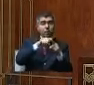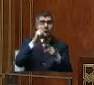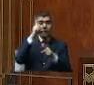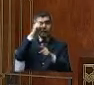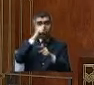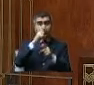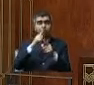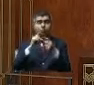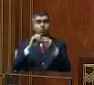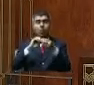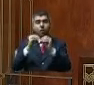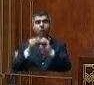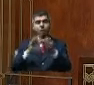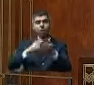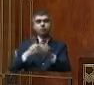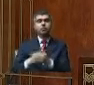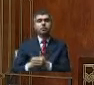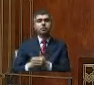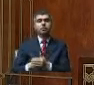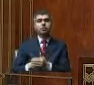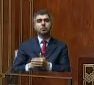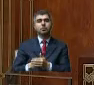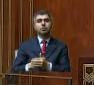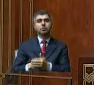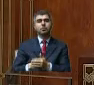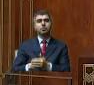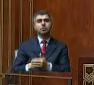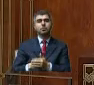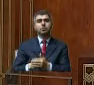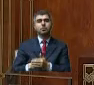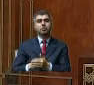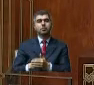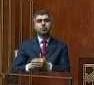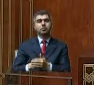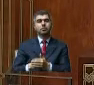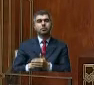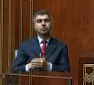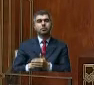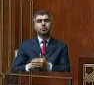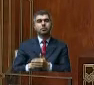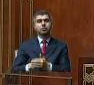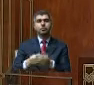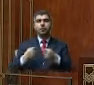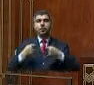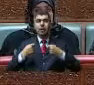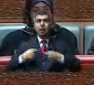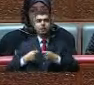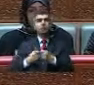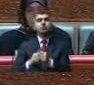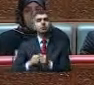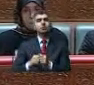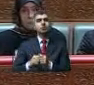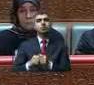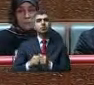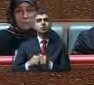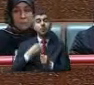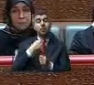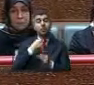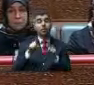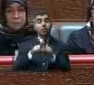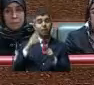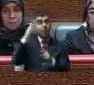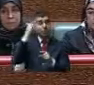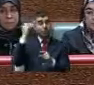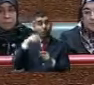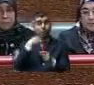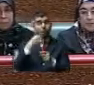مطروحة. سيد رئيس، لا يخفى عليكم